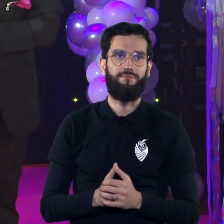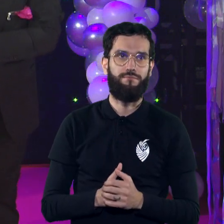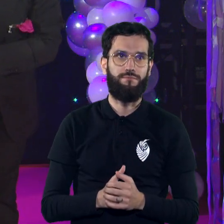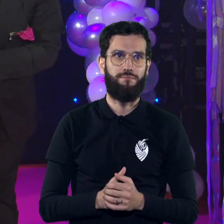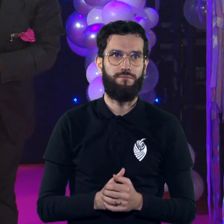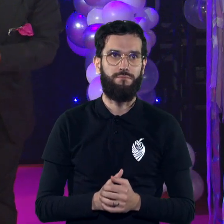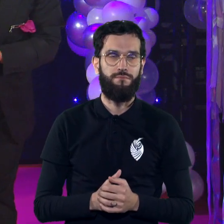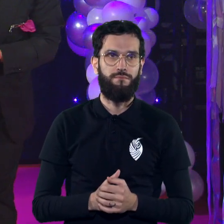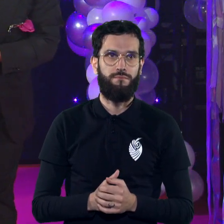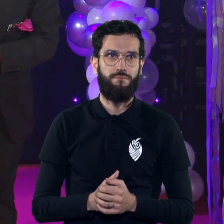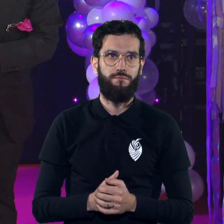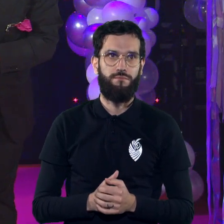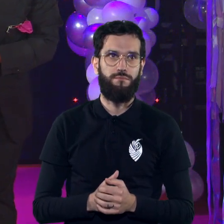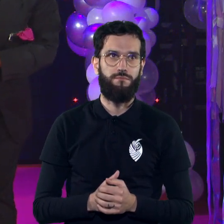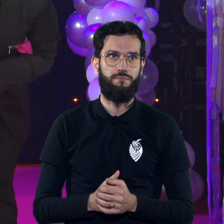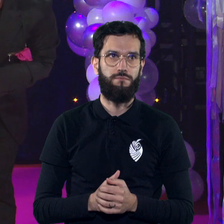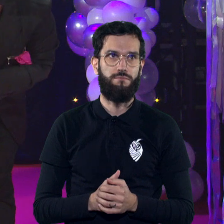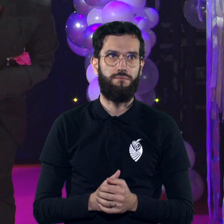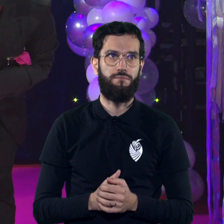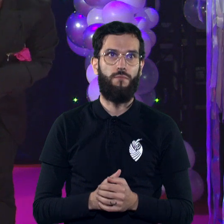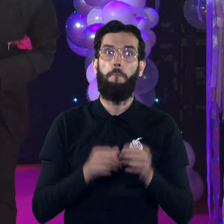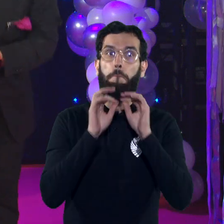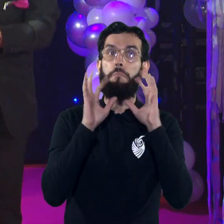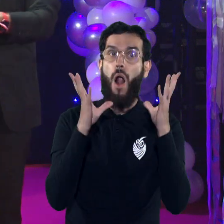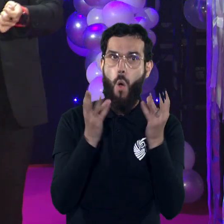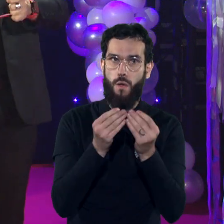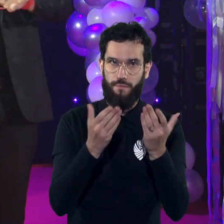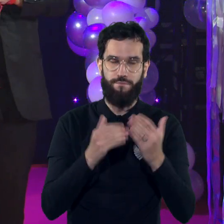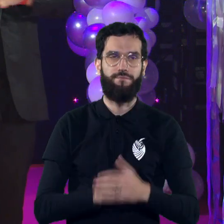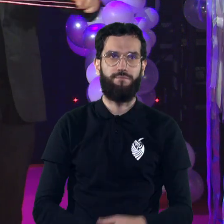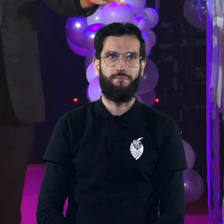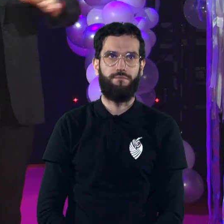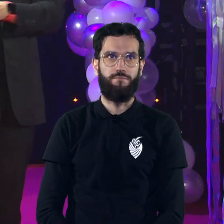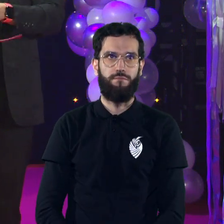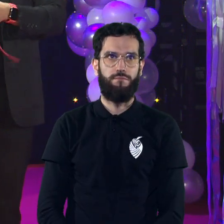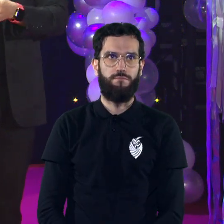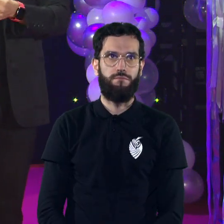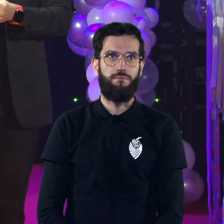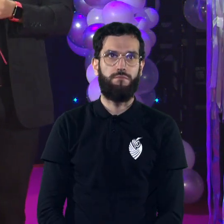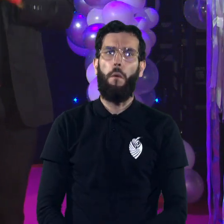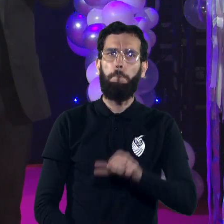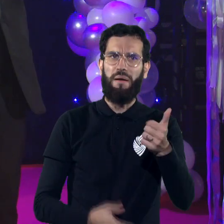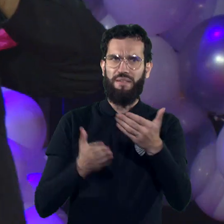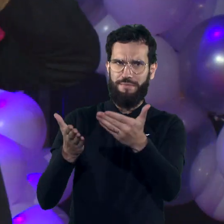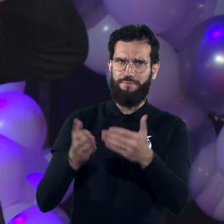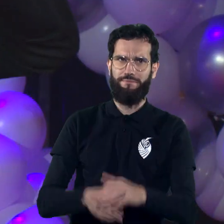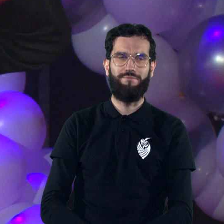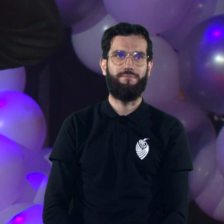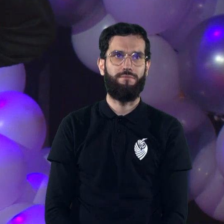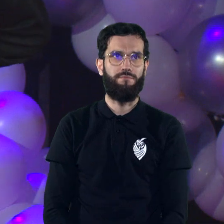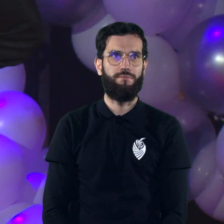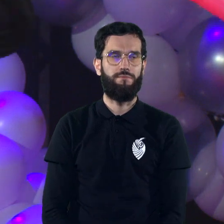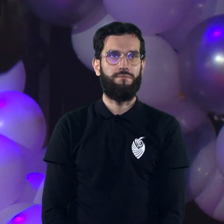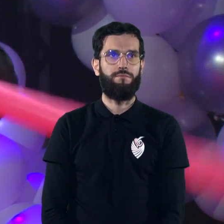Pochopiteľne. Tak. Podmutni sa. Výborne. Balóny. Dobre, rovnačí. Tak, jau. Tak poď prvý.